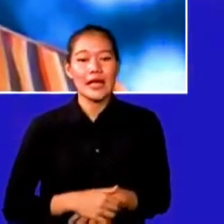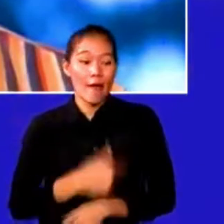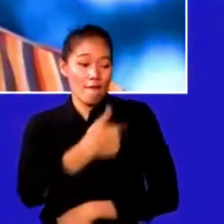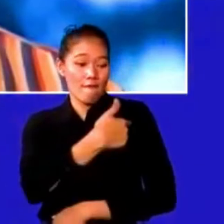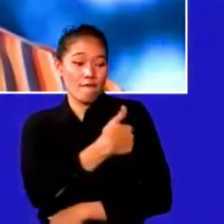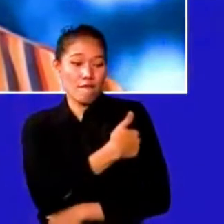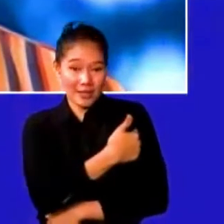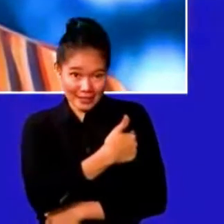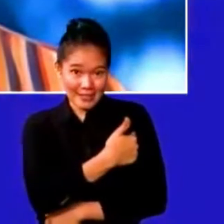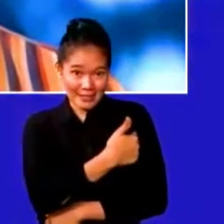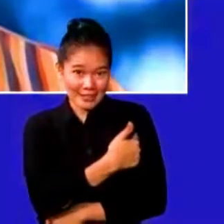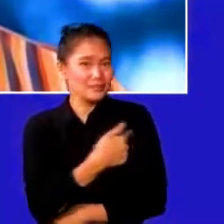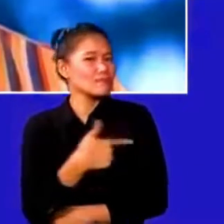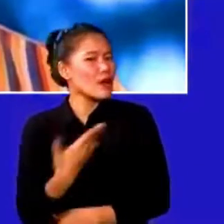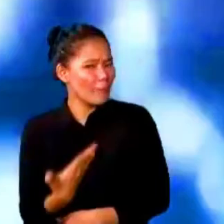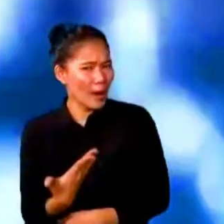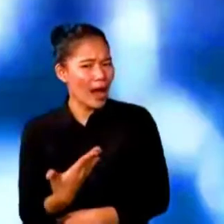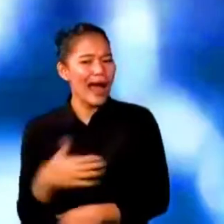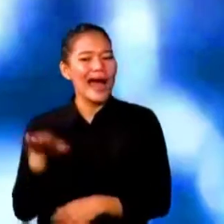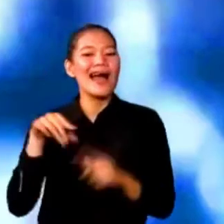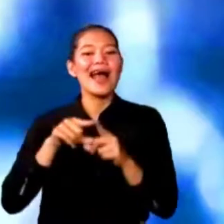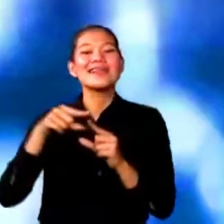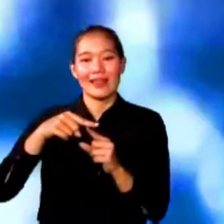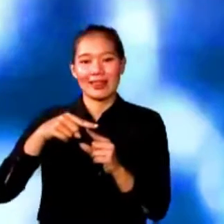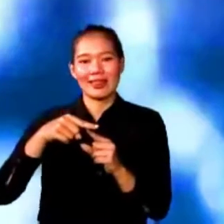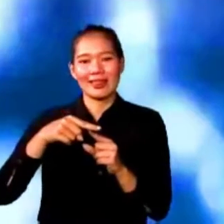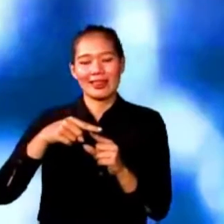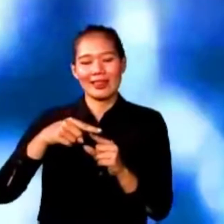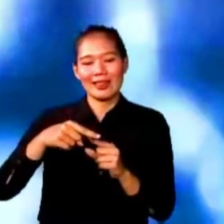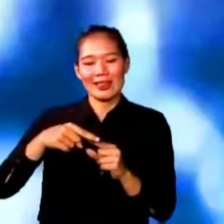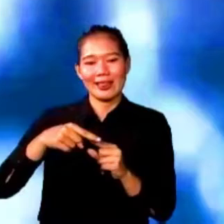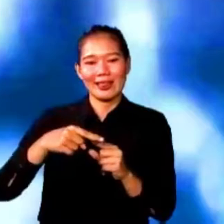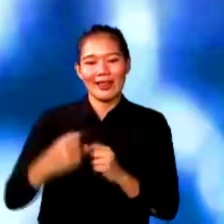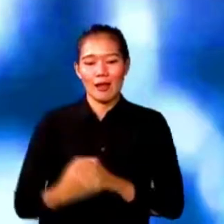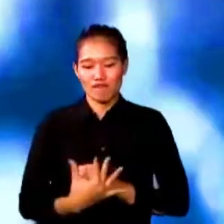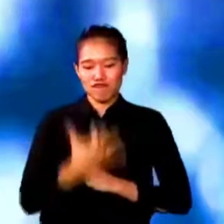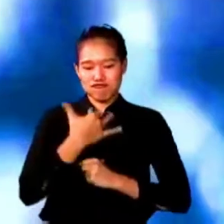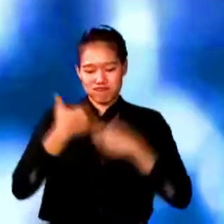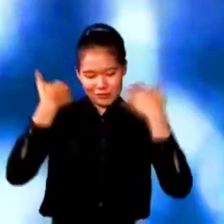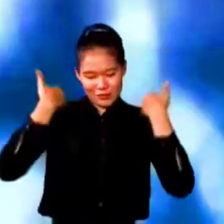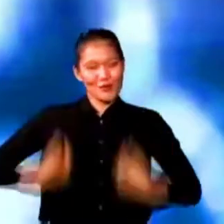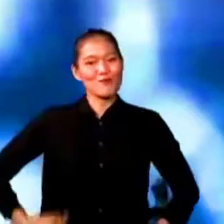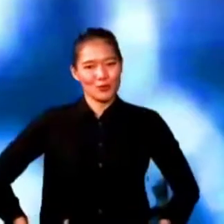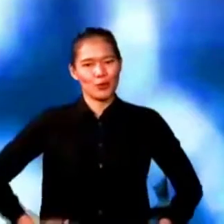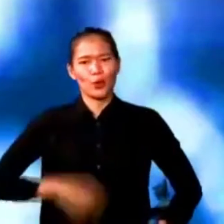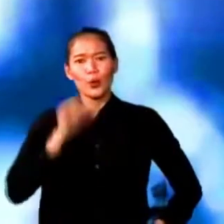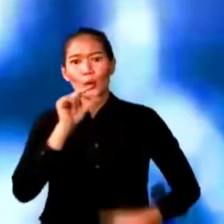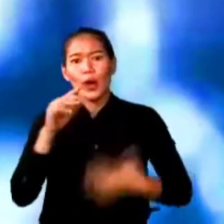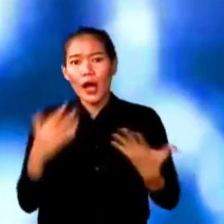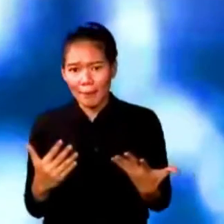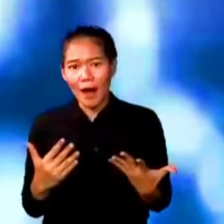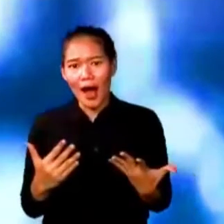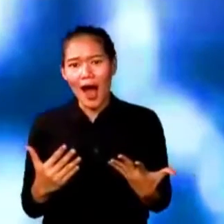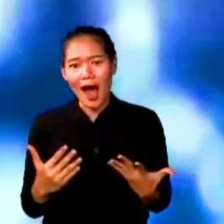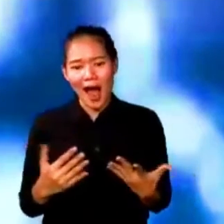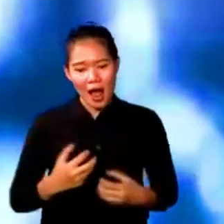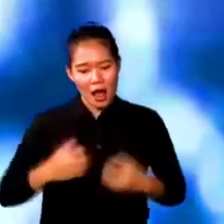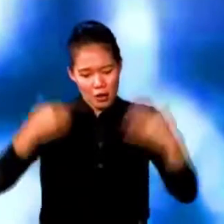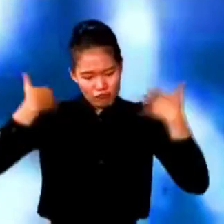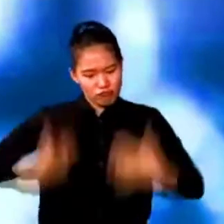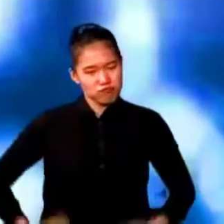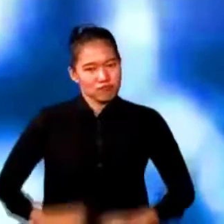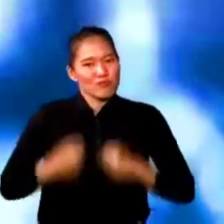yang namanya vaksin-vaksin adalah suatu zat yang dimasukkan kedalam tubuh kita guna memberi zat